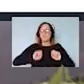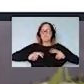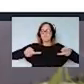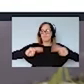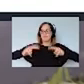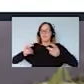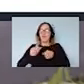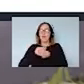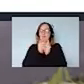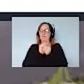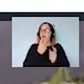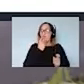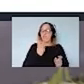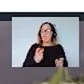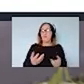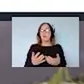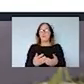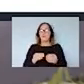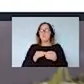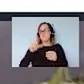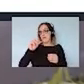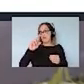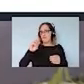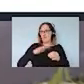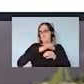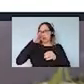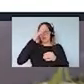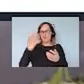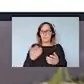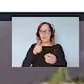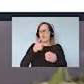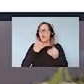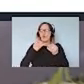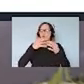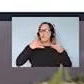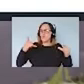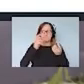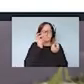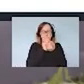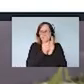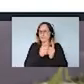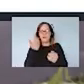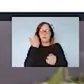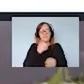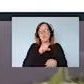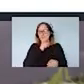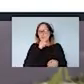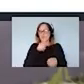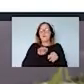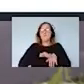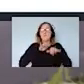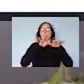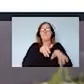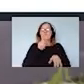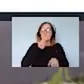na energię parową i takich jakby przeróbek jest tak dużo i one tak bardzo wpływają na